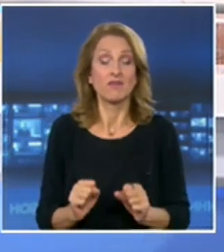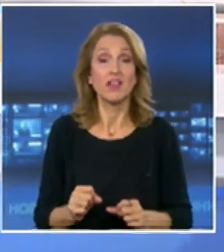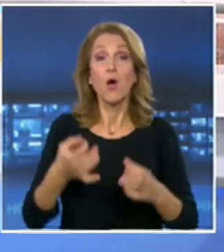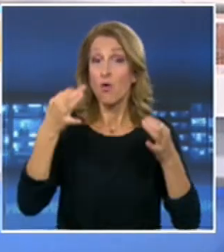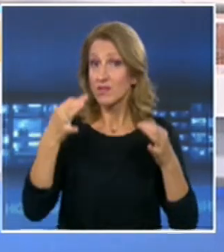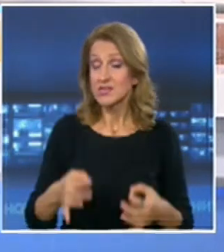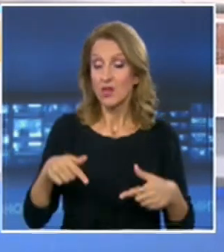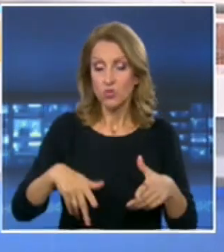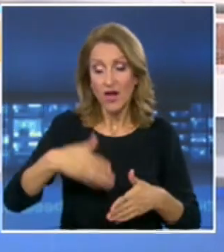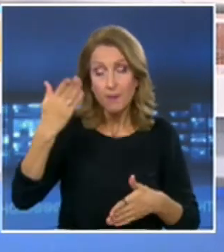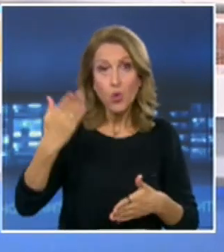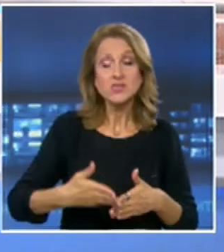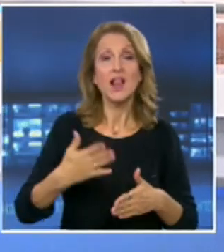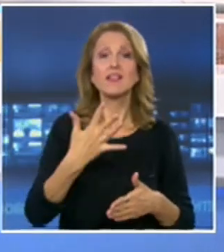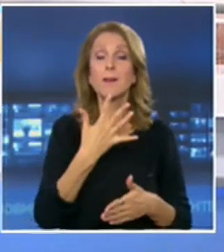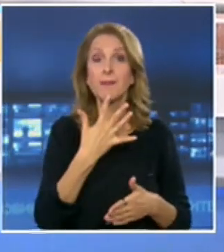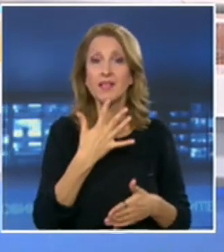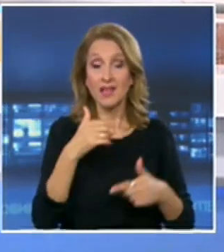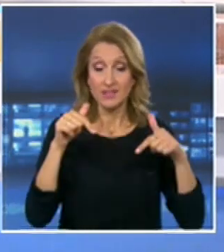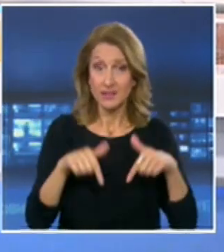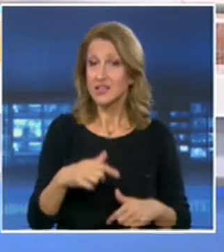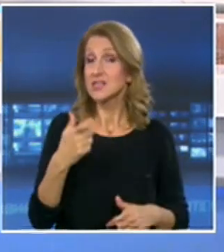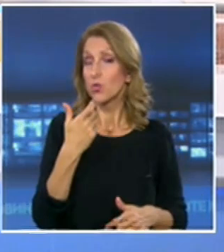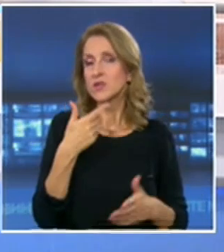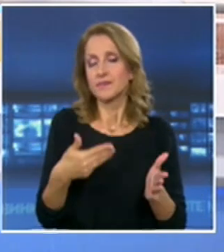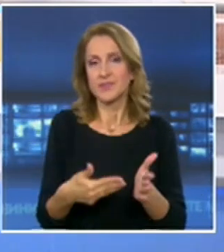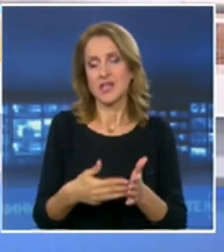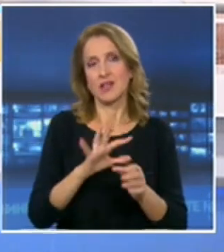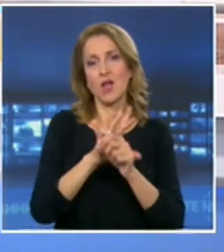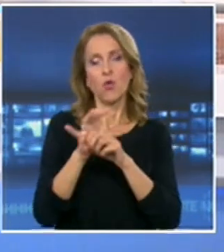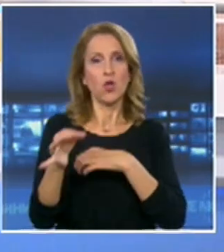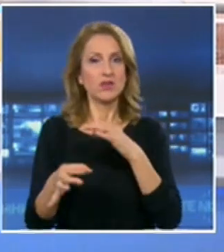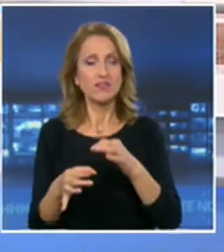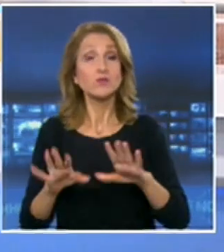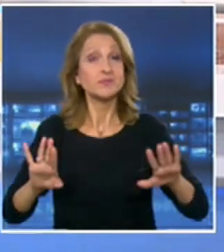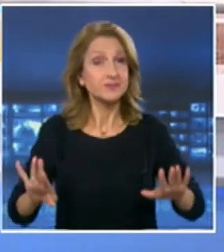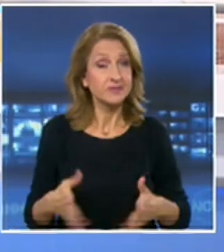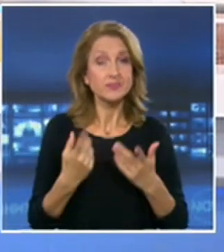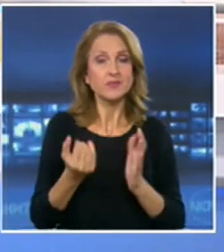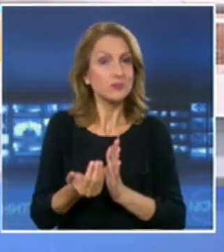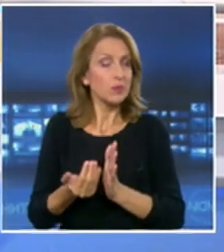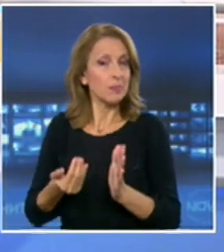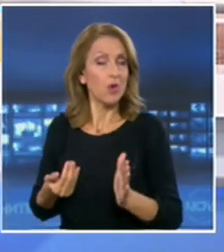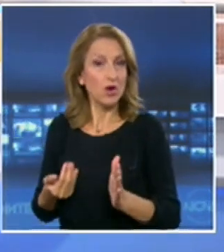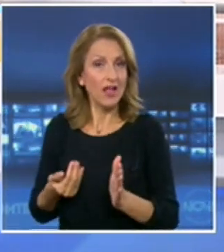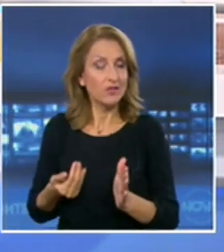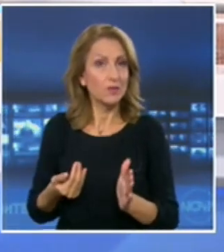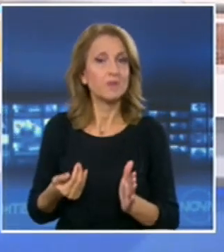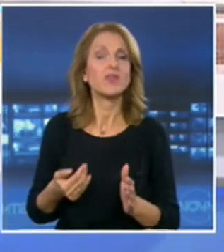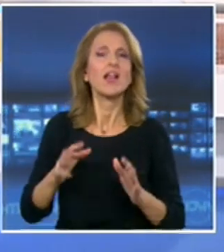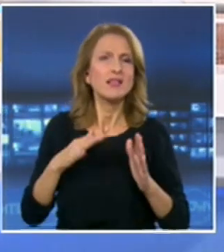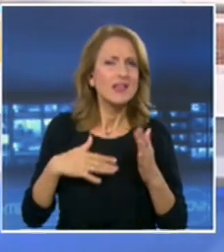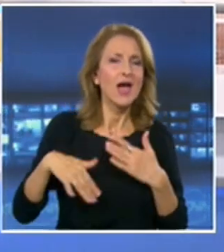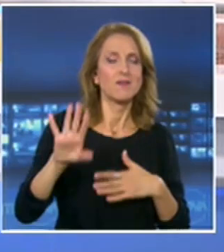Официално това е последният петък на ноември, но тази година заради коронавируса големите намаления започват седмица по-рано и то основно в